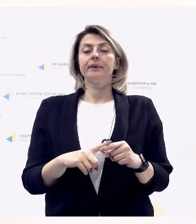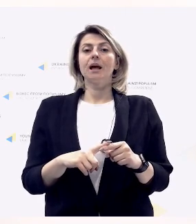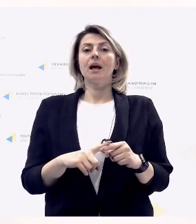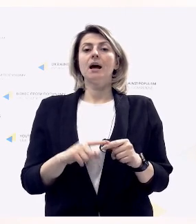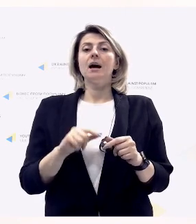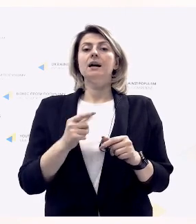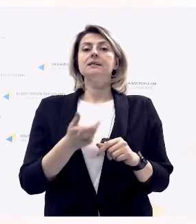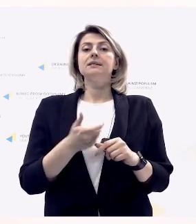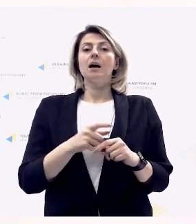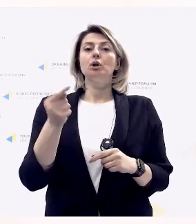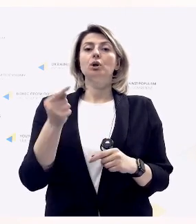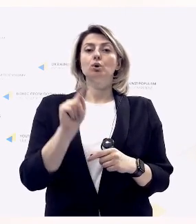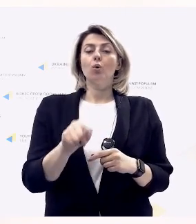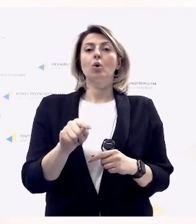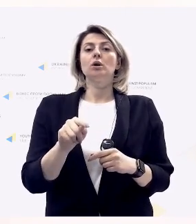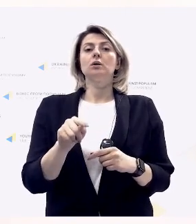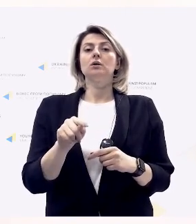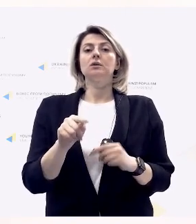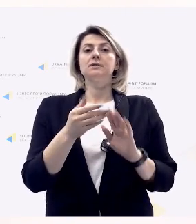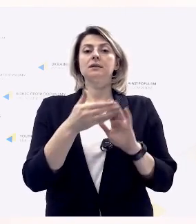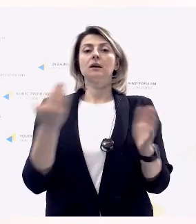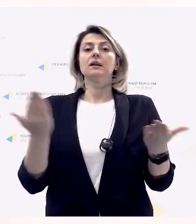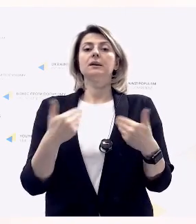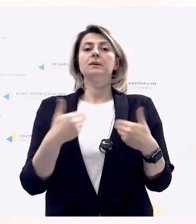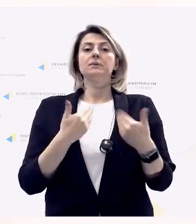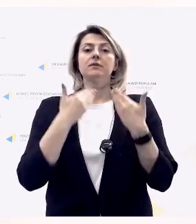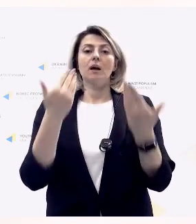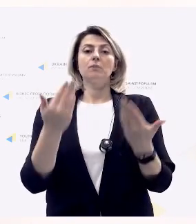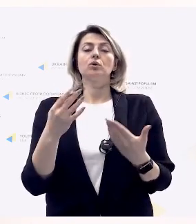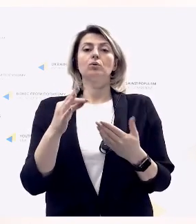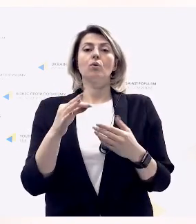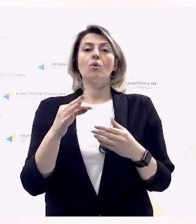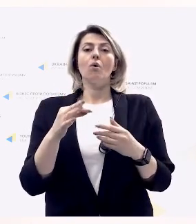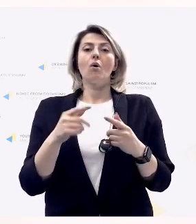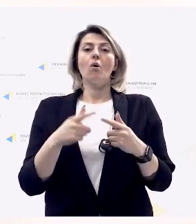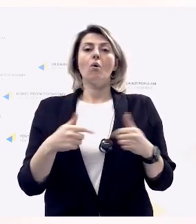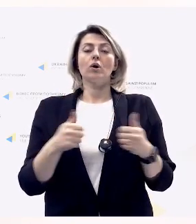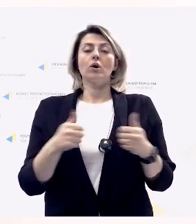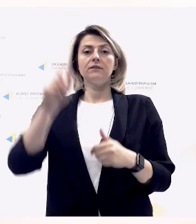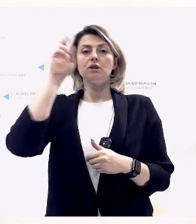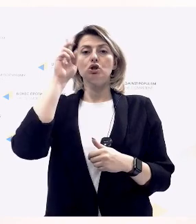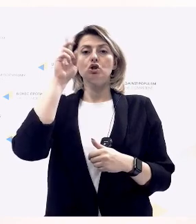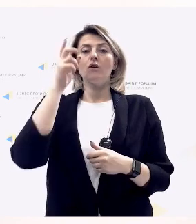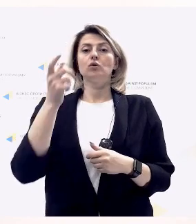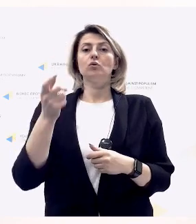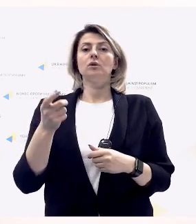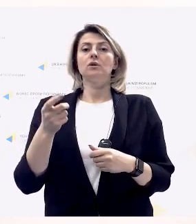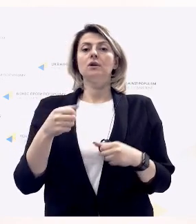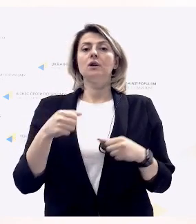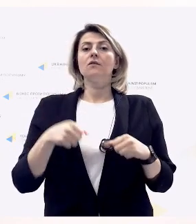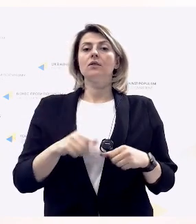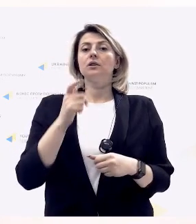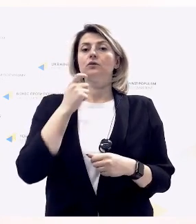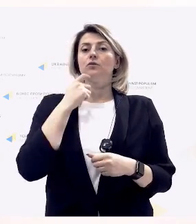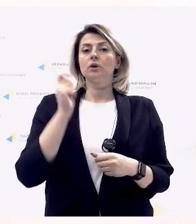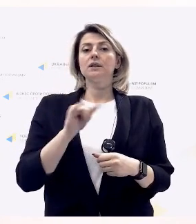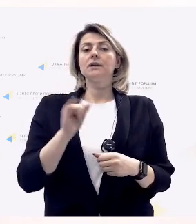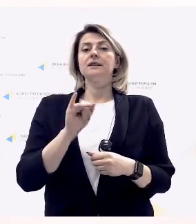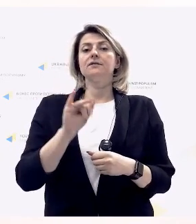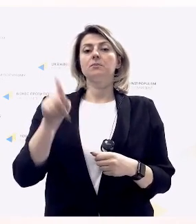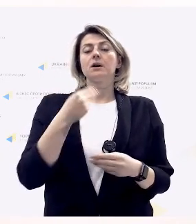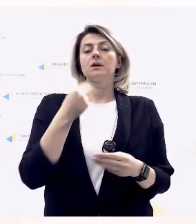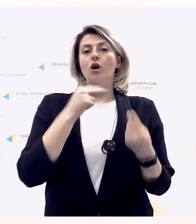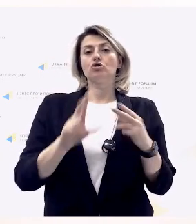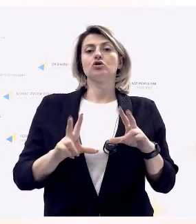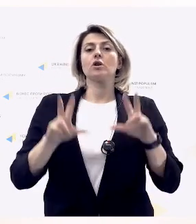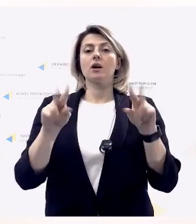саме той заклик, з яким ми звертаємося до органів державної влади України, вимагаючи кращих